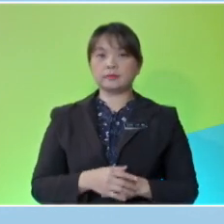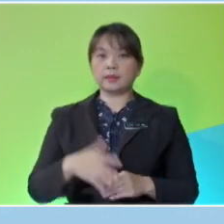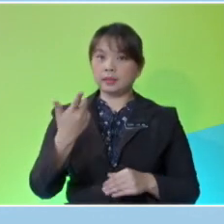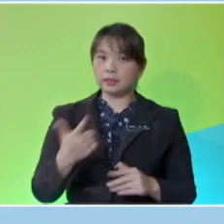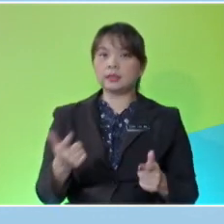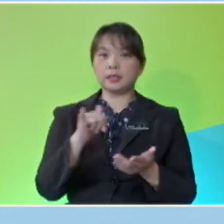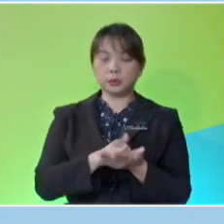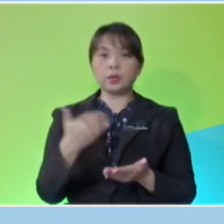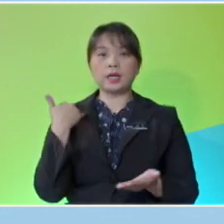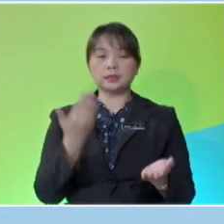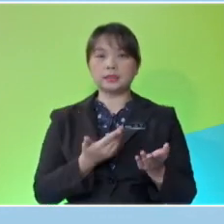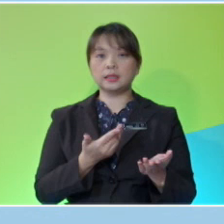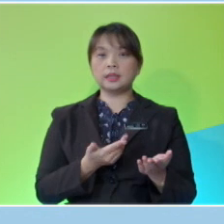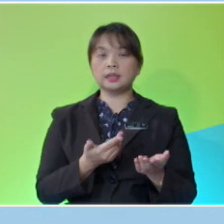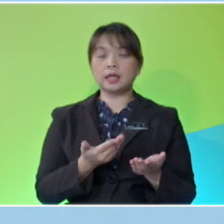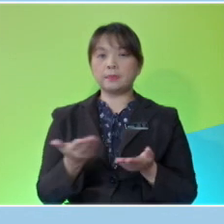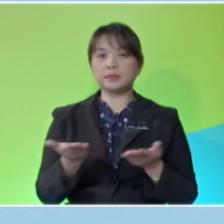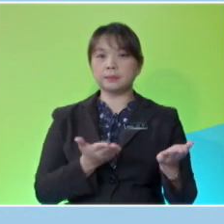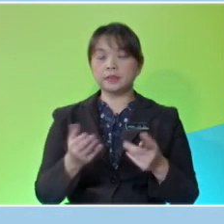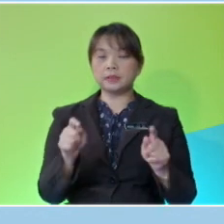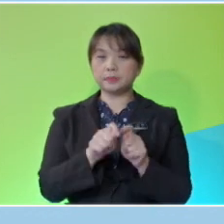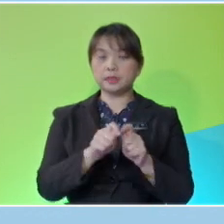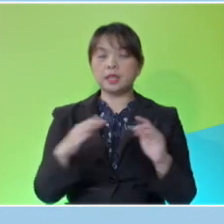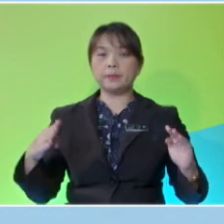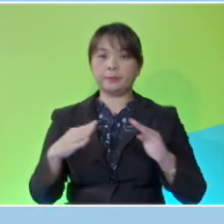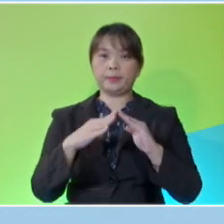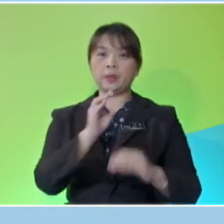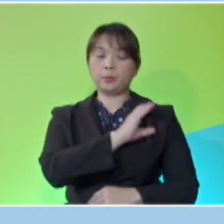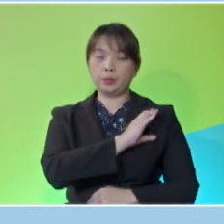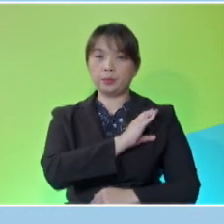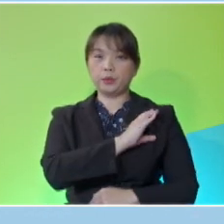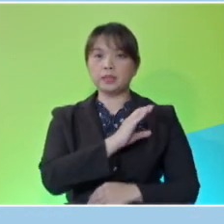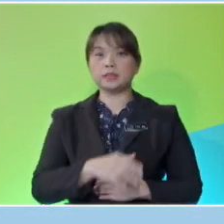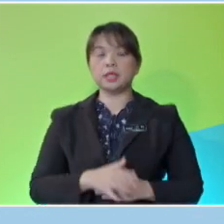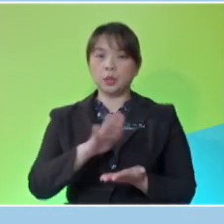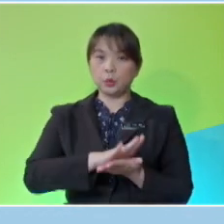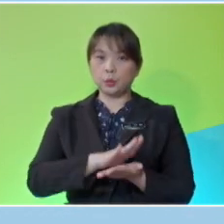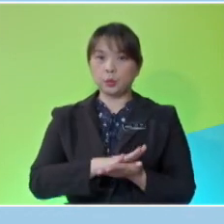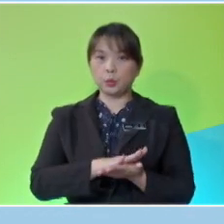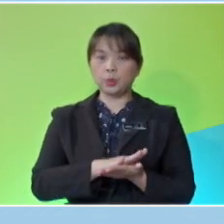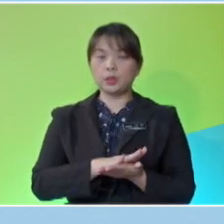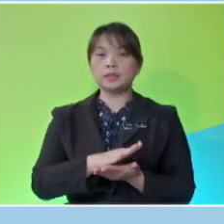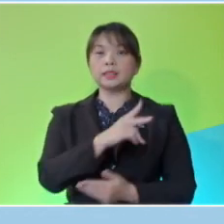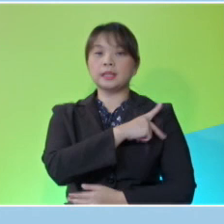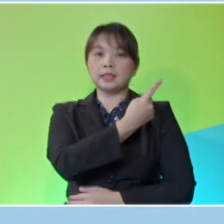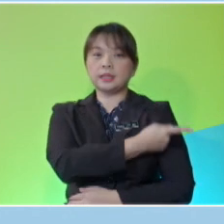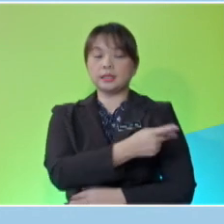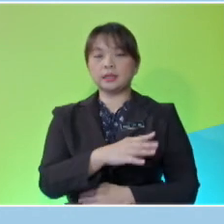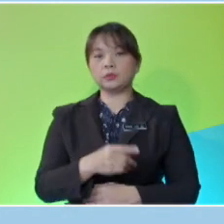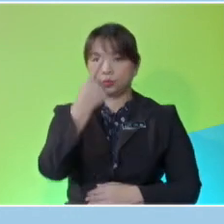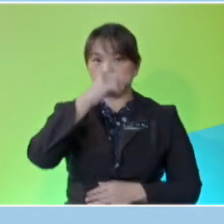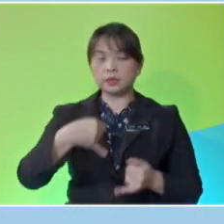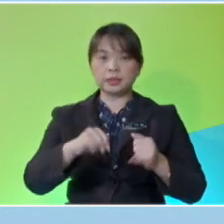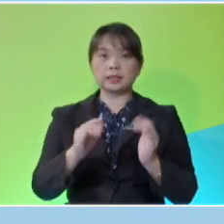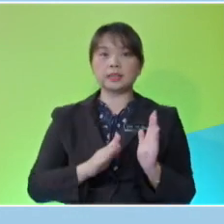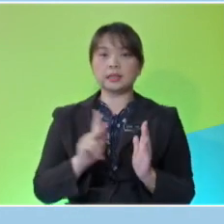perhiamatan seperti Balai Polis sekolah klinik itu adalah penikmatan yang dijalankan oleh manusia perik matanya